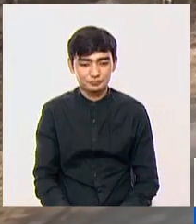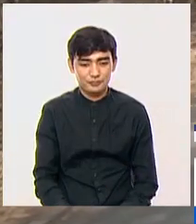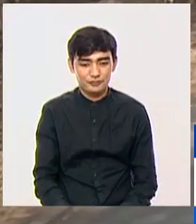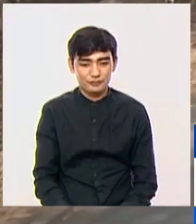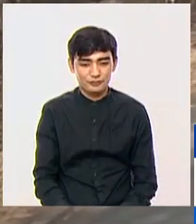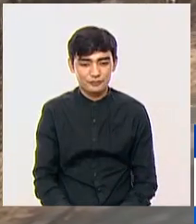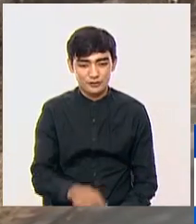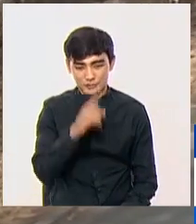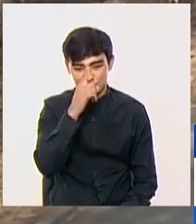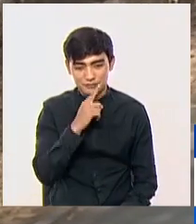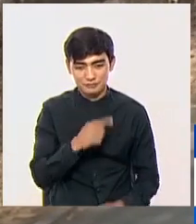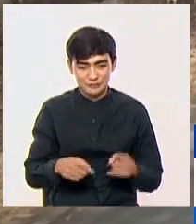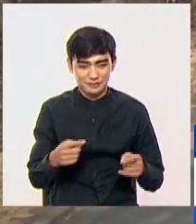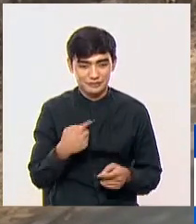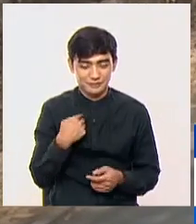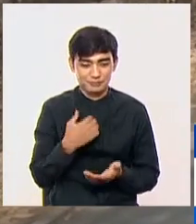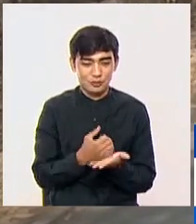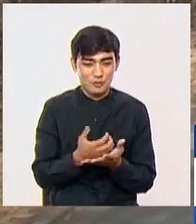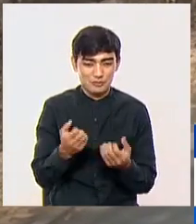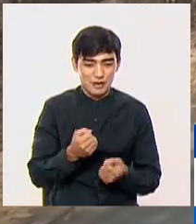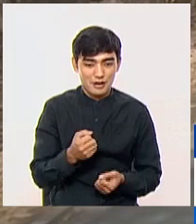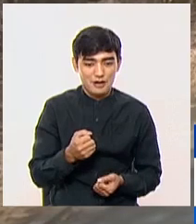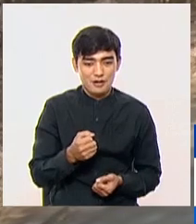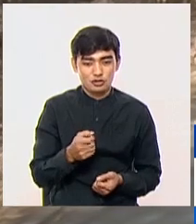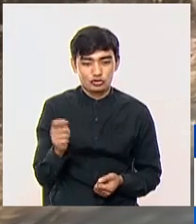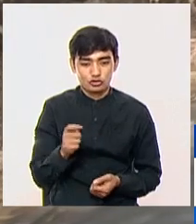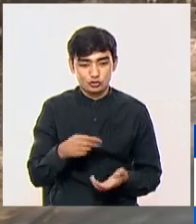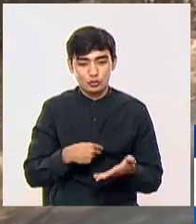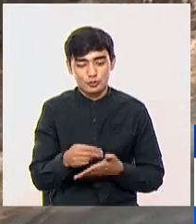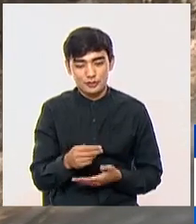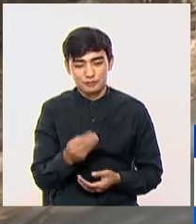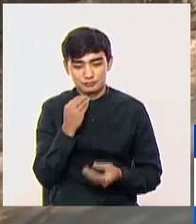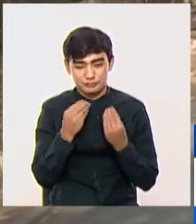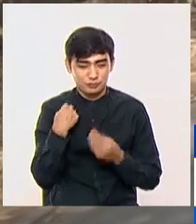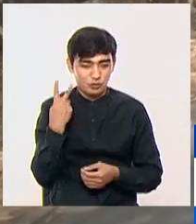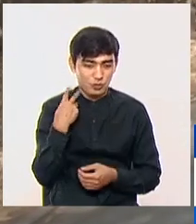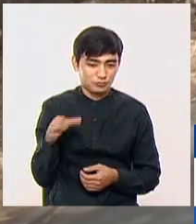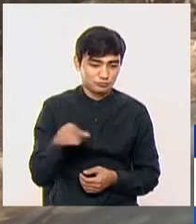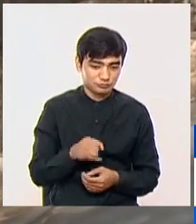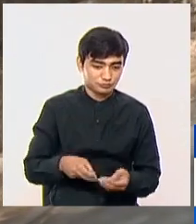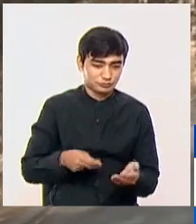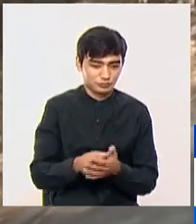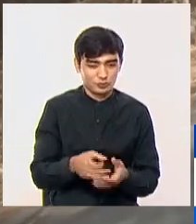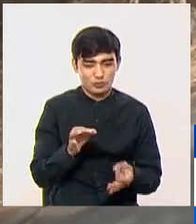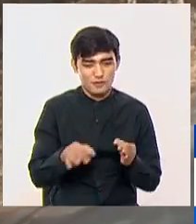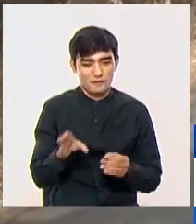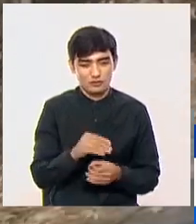Весь можно джинсы купить, еще остальное. На продукты в долг беру, закрываю, нормально все. Не жалуюсь. Не